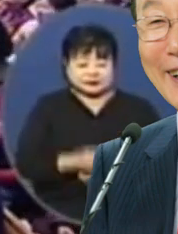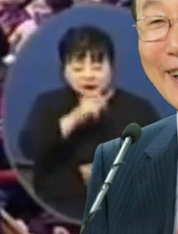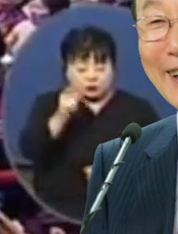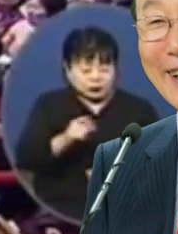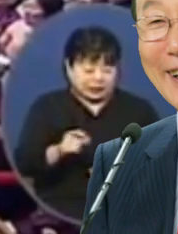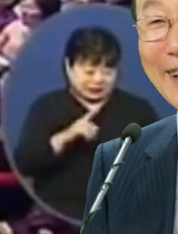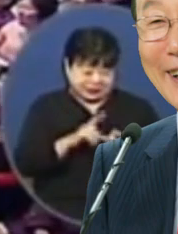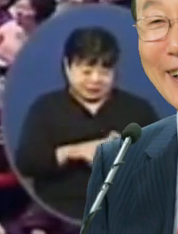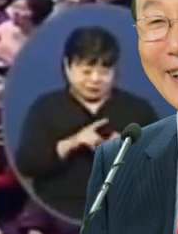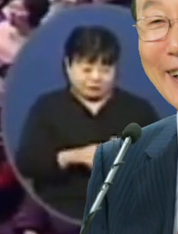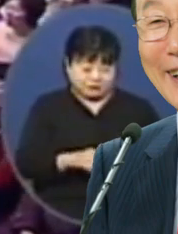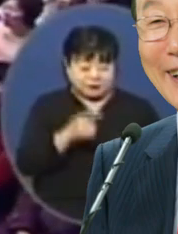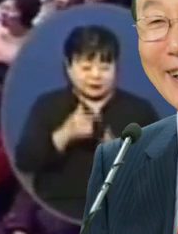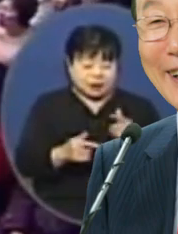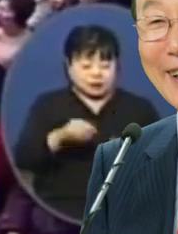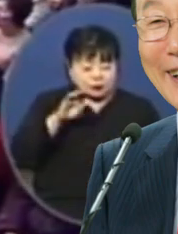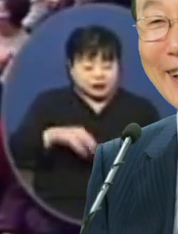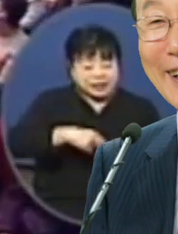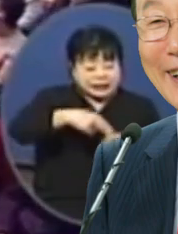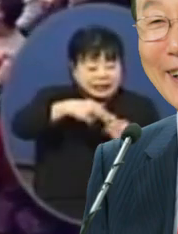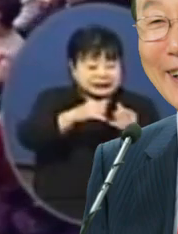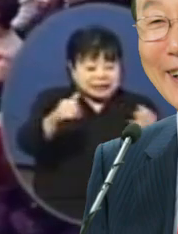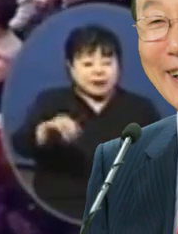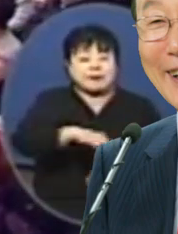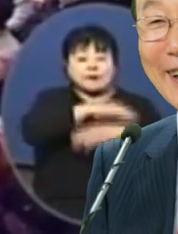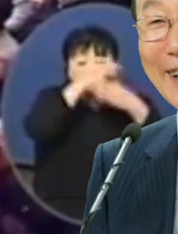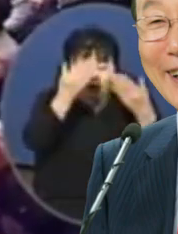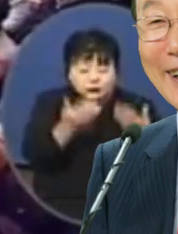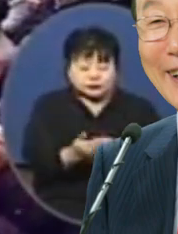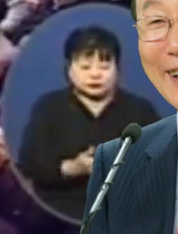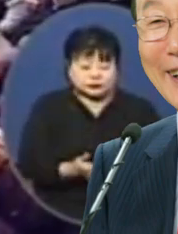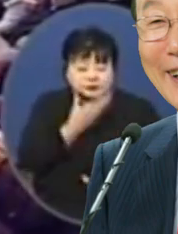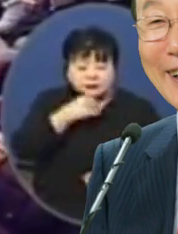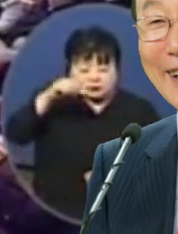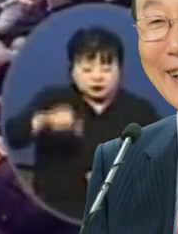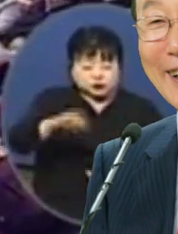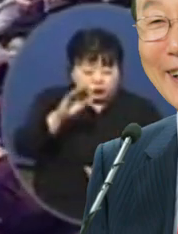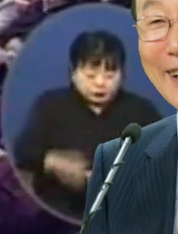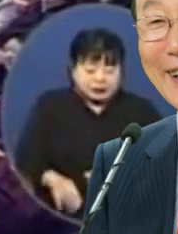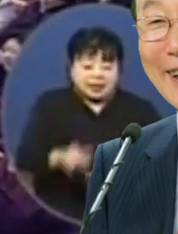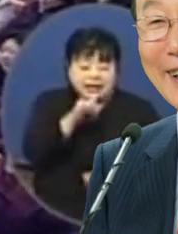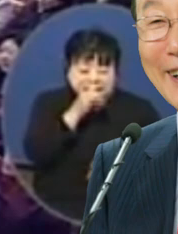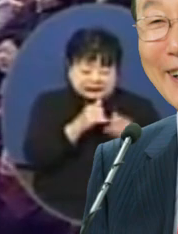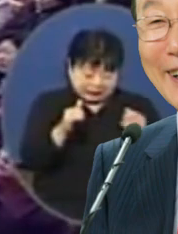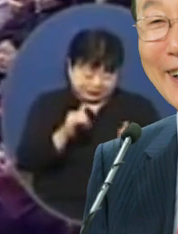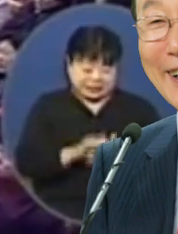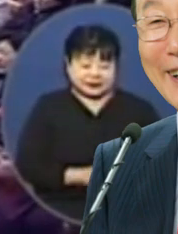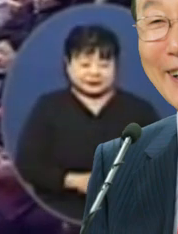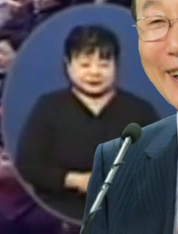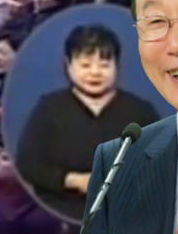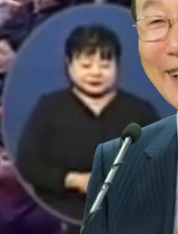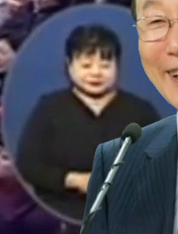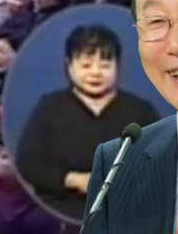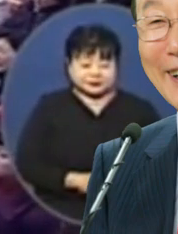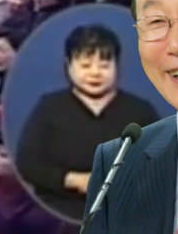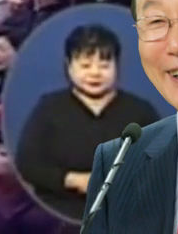기록된 바 나무에 달린 자마다 저주 아래 있는 자라 하였습니다.